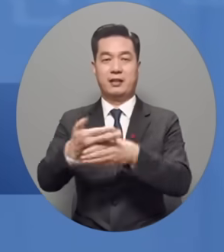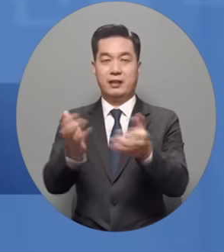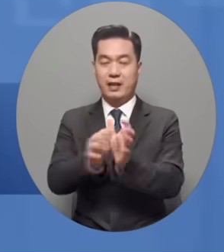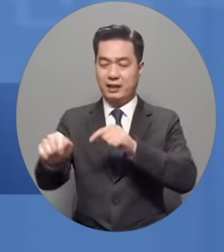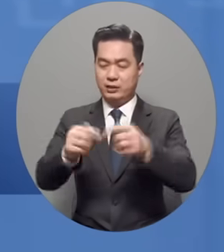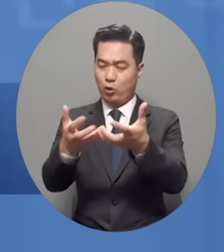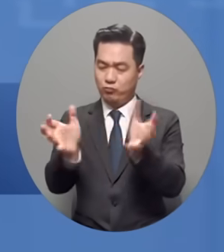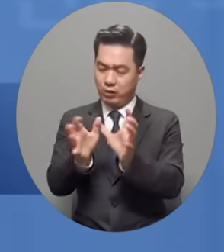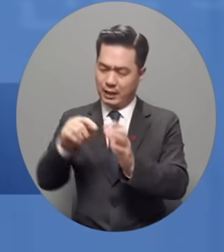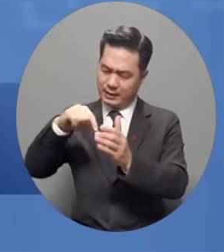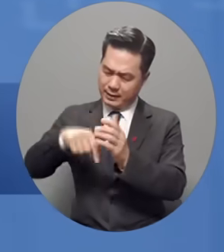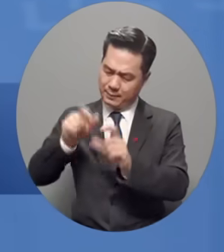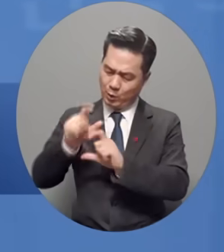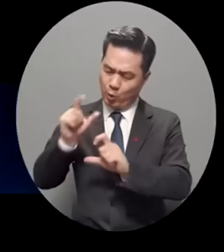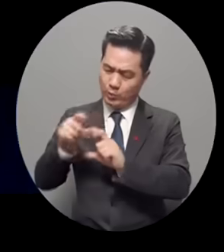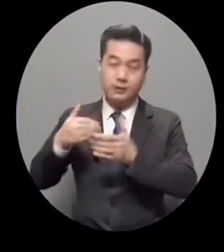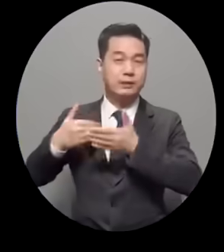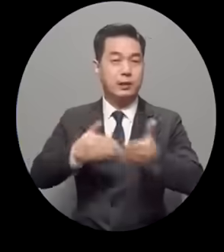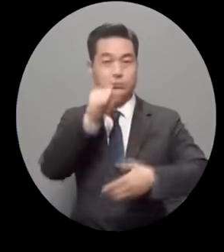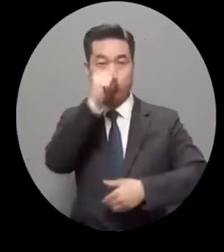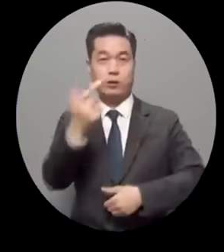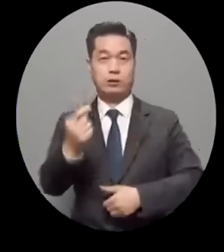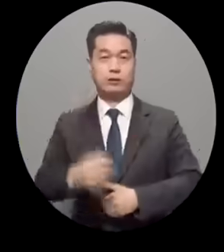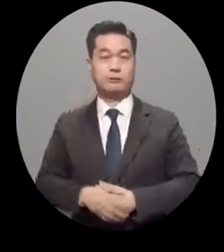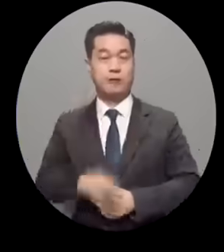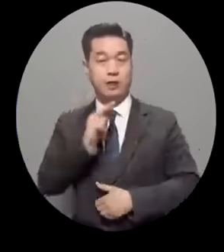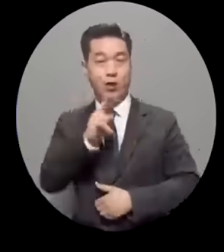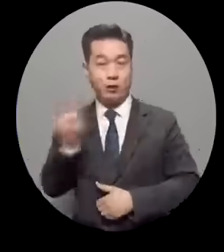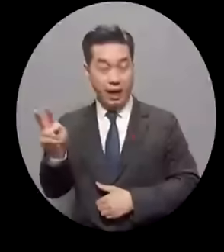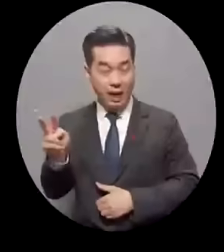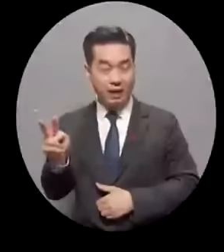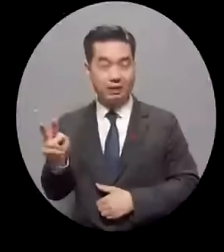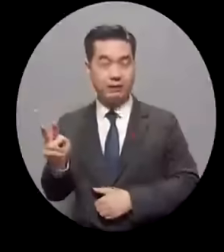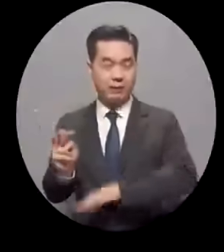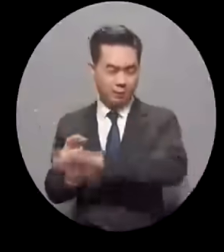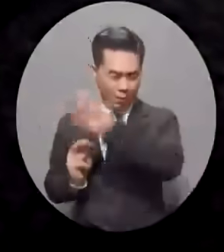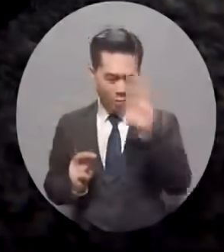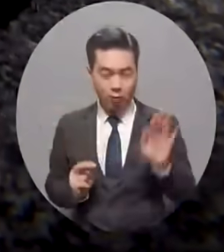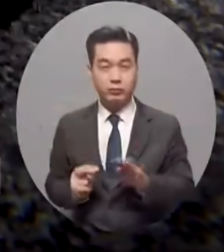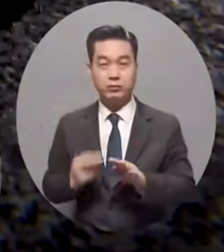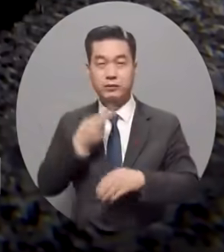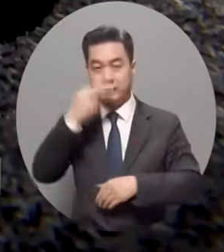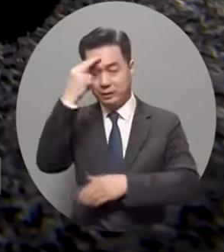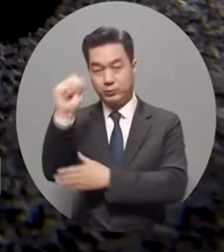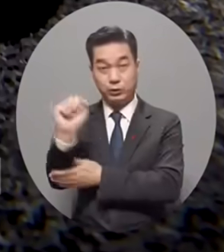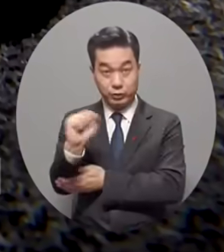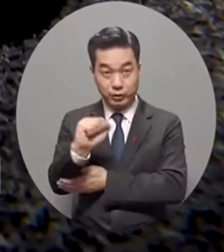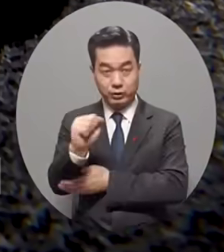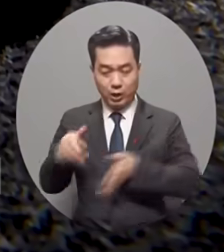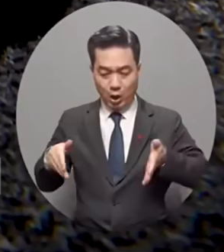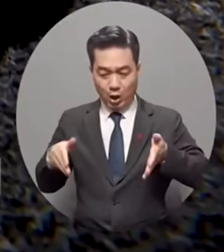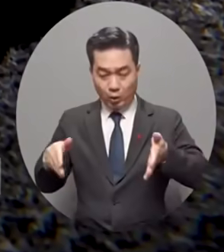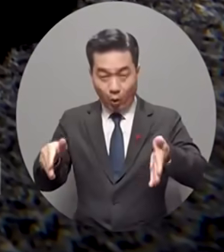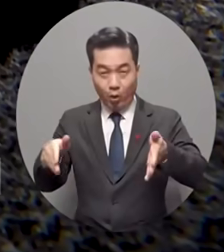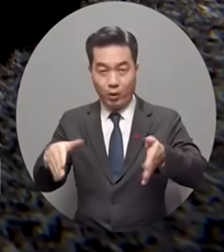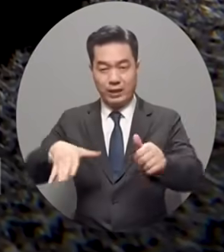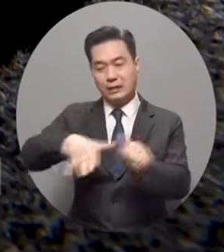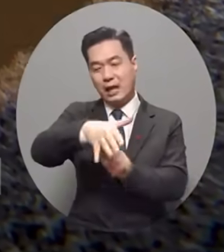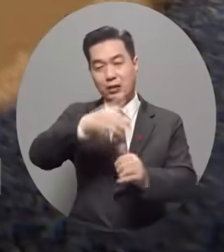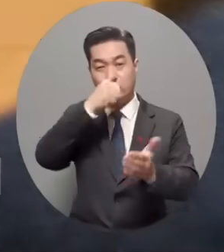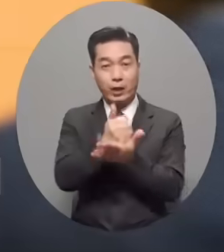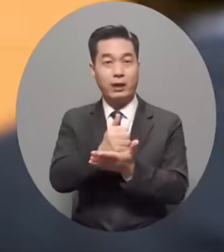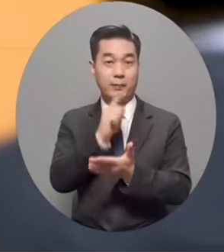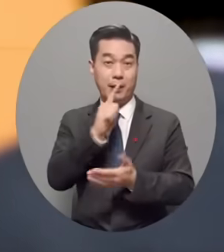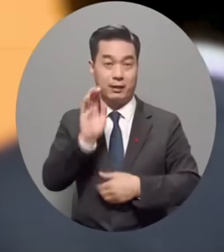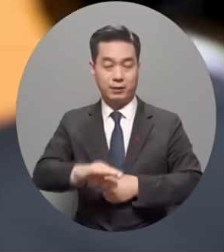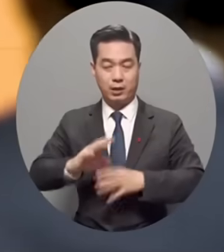저는 고민하고 진행을 했으면 좋겠습니다. 여야 할 것 없이 음주운전은 도로 위의 살인이라고 해온 국회가 국민의